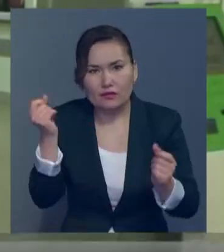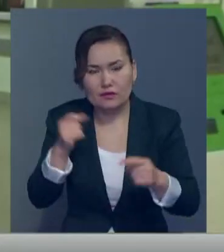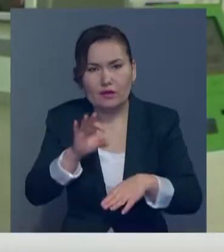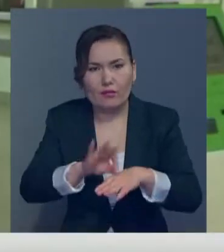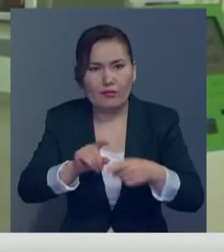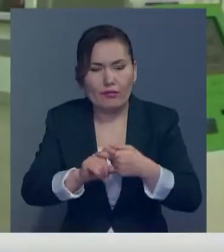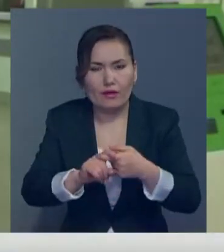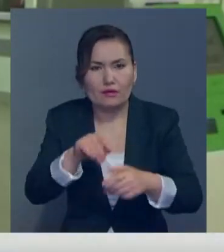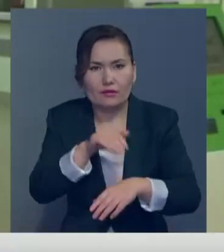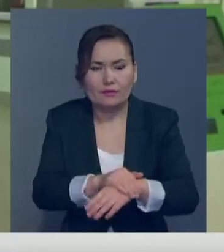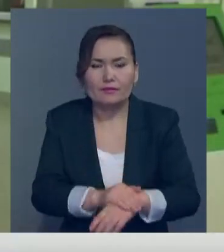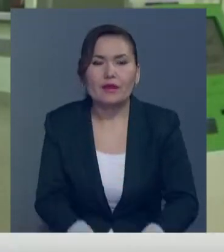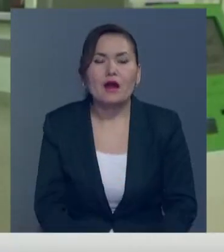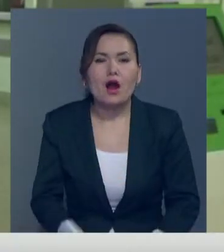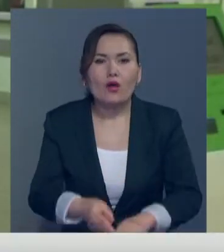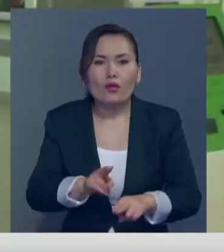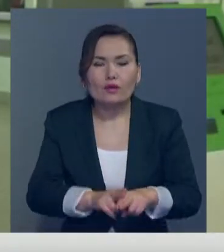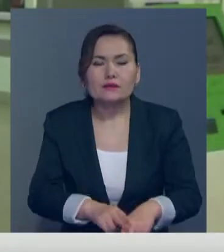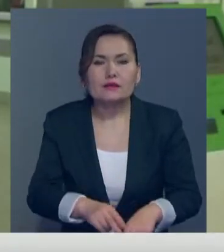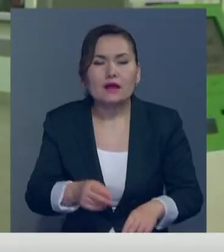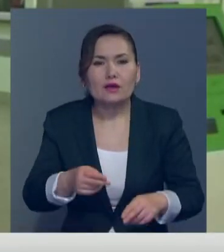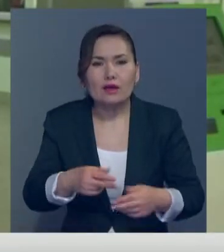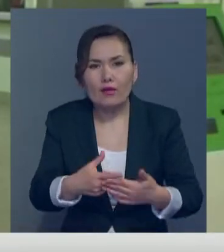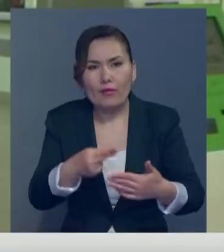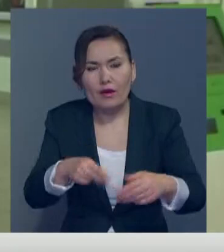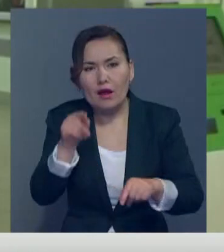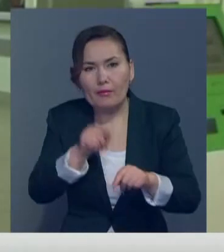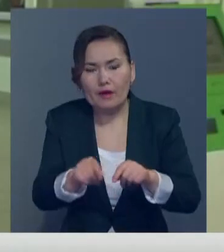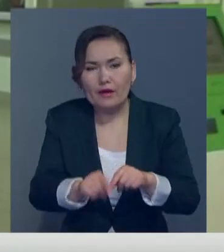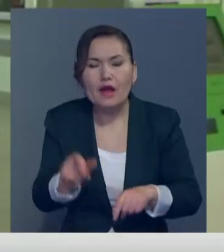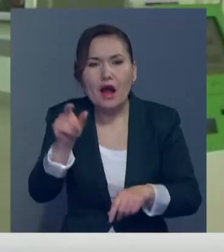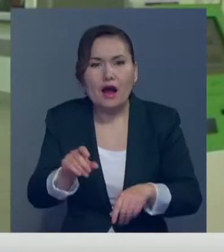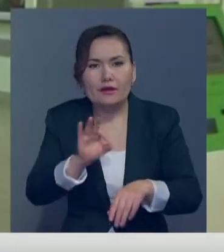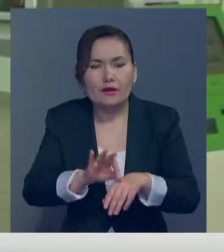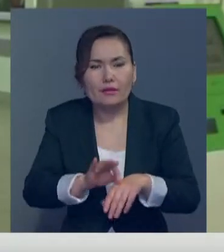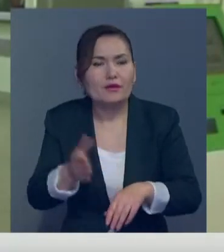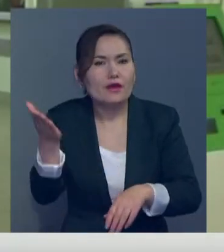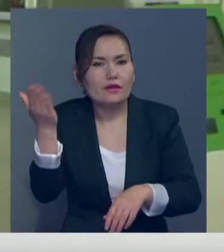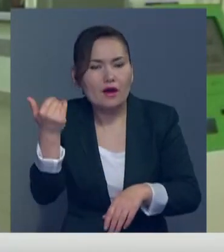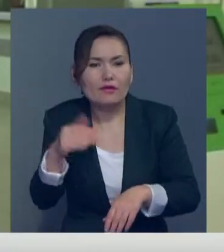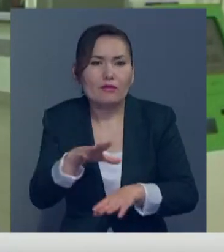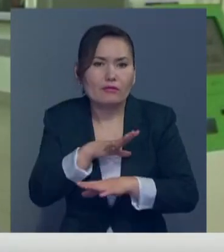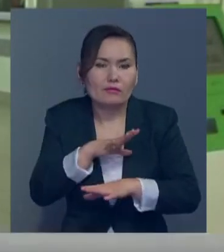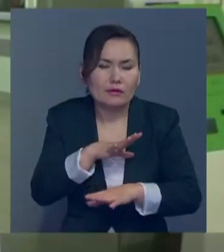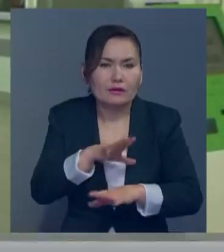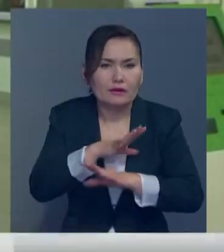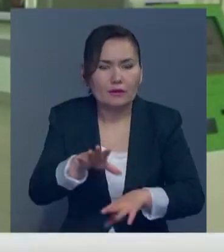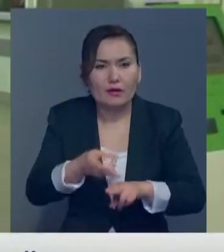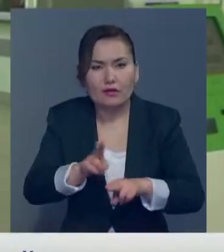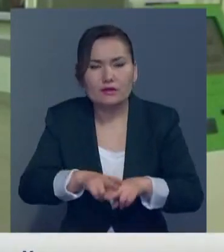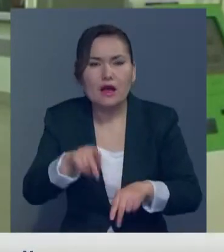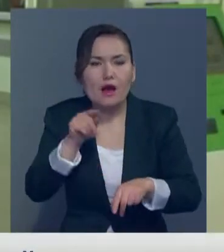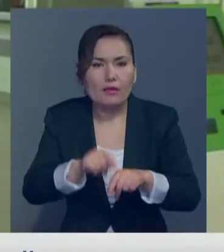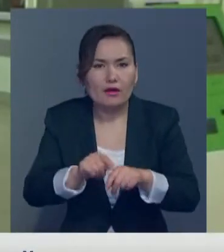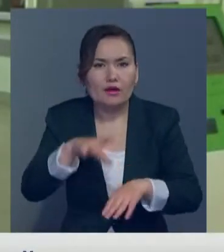Иммуноглобулин G адамның коронавируспен ауырғанын көрсетеді. Бұл дегеніміз, ол осы ауруға жанадан шалдыққан науқастарды емдеуге қажетті